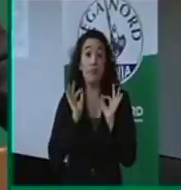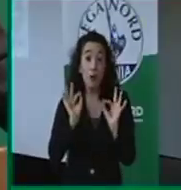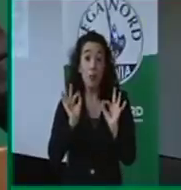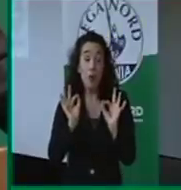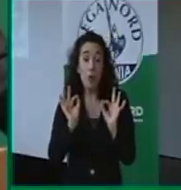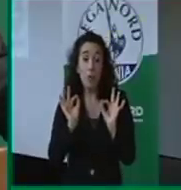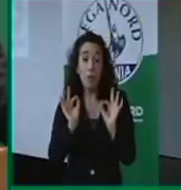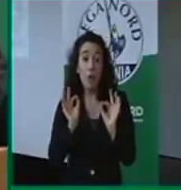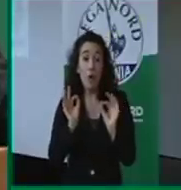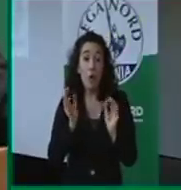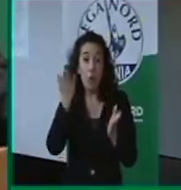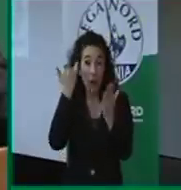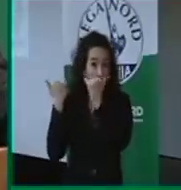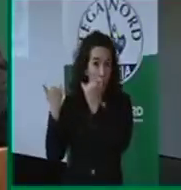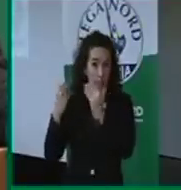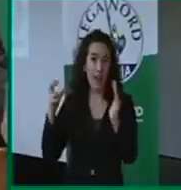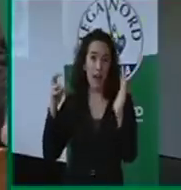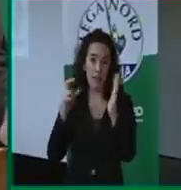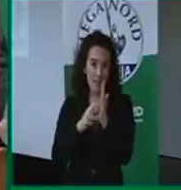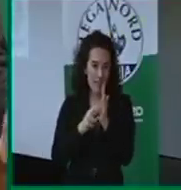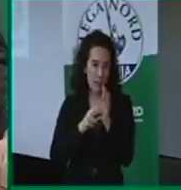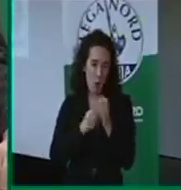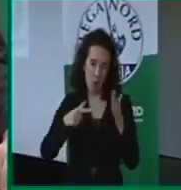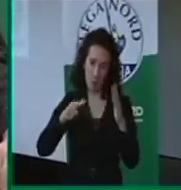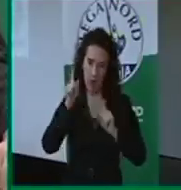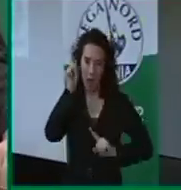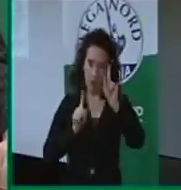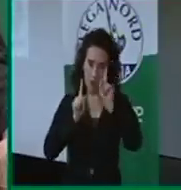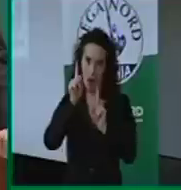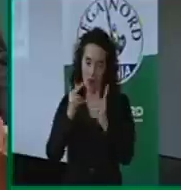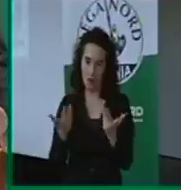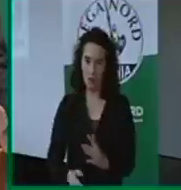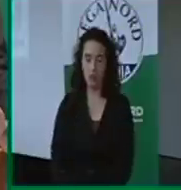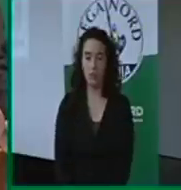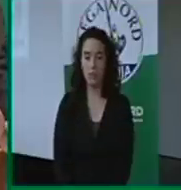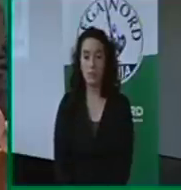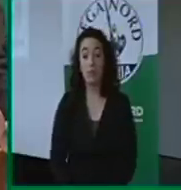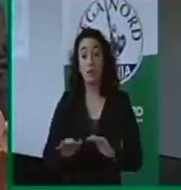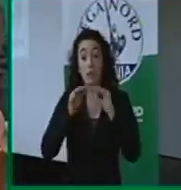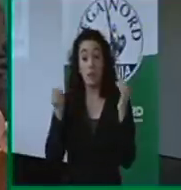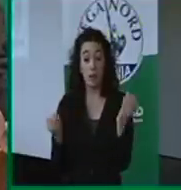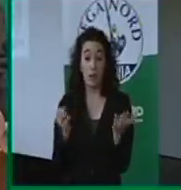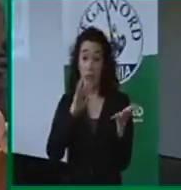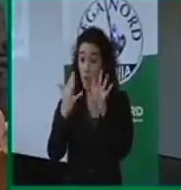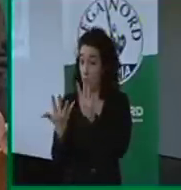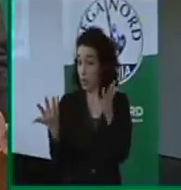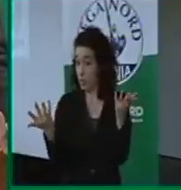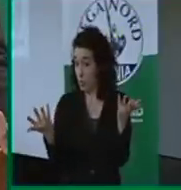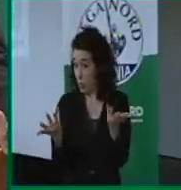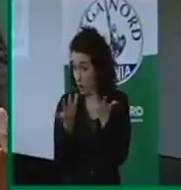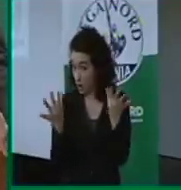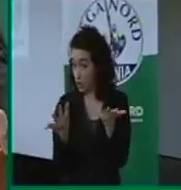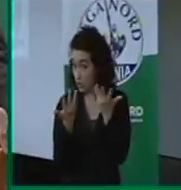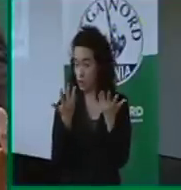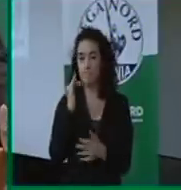Milano quella della finanza Ecco cosa è cambiato qualcosa è cambiato non siamo